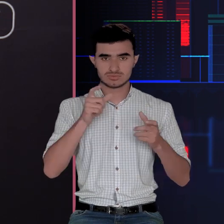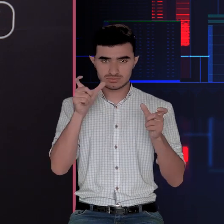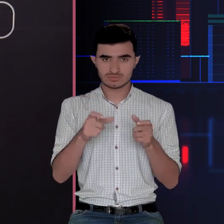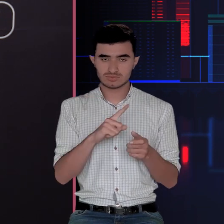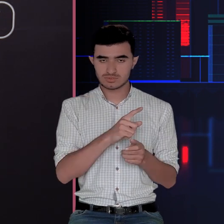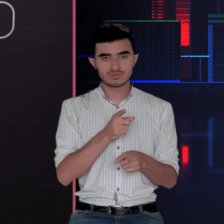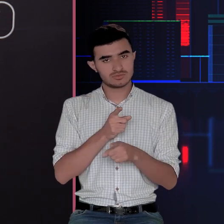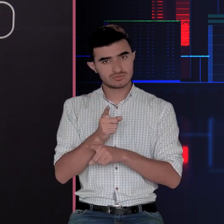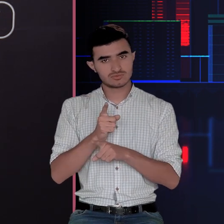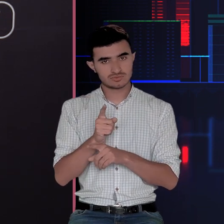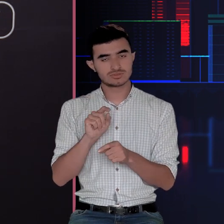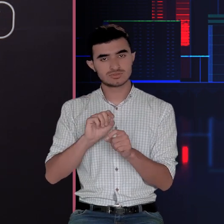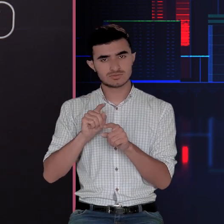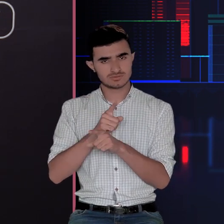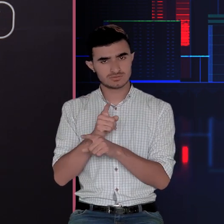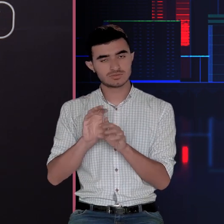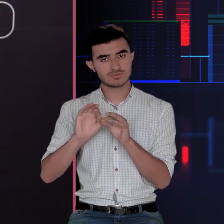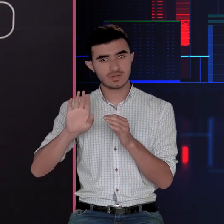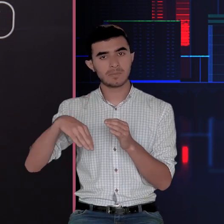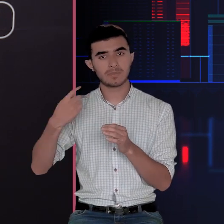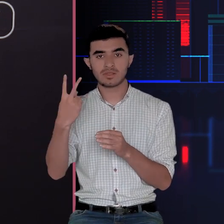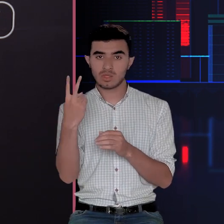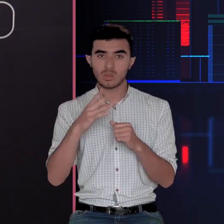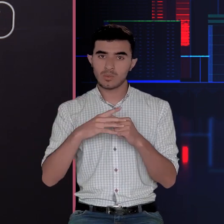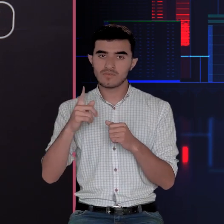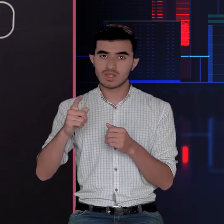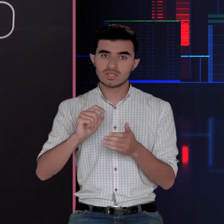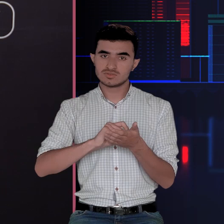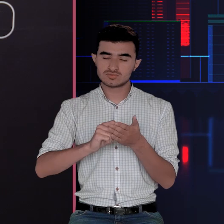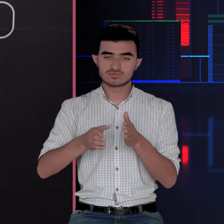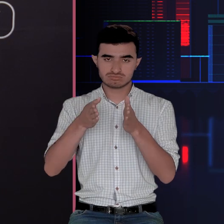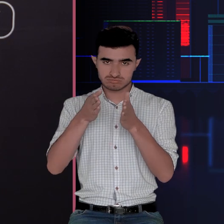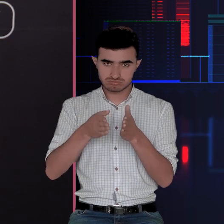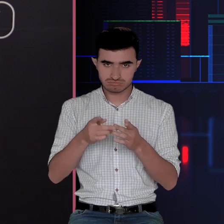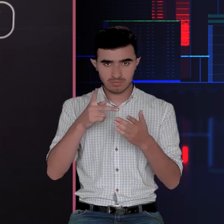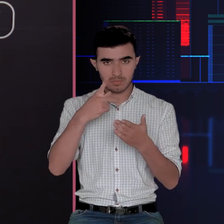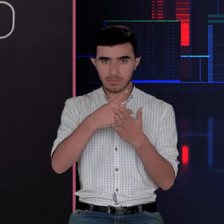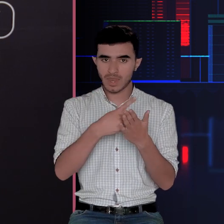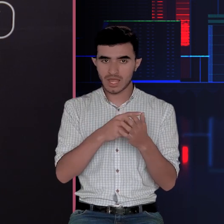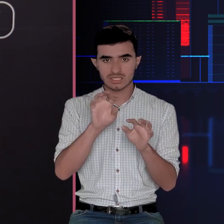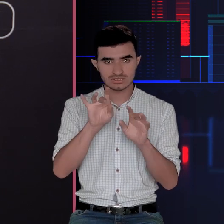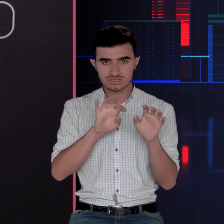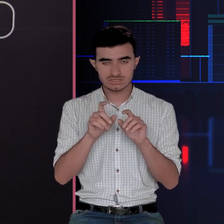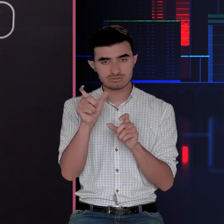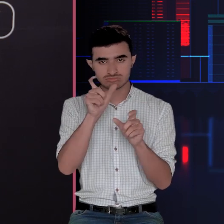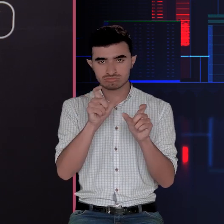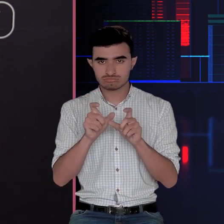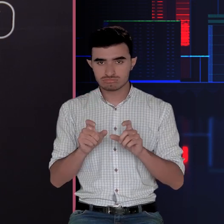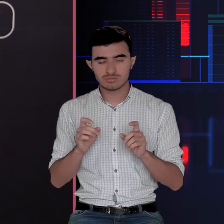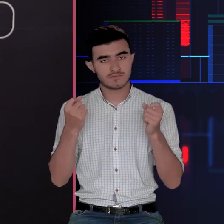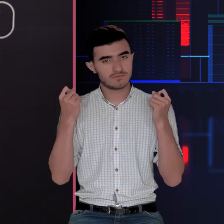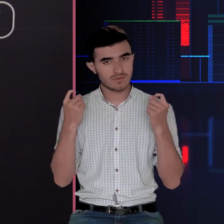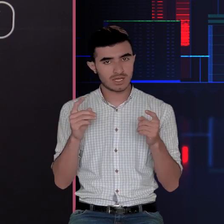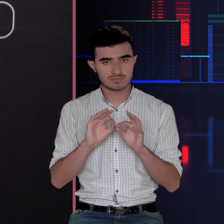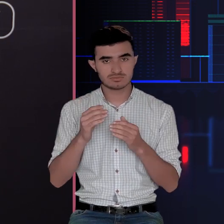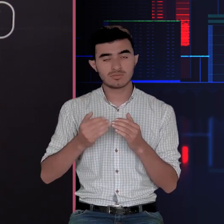उसको एकेडमिकली इन्होंने नोट्स वगैरह बनाए और चीज़ इन्होंने उसको टेक डाउन किया, और